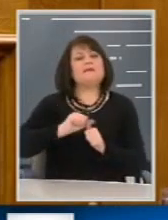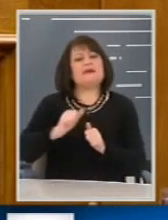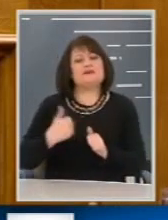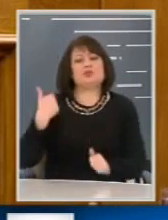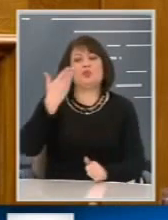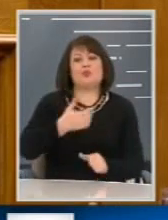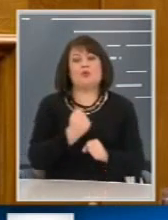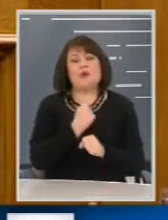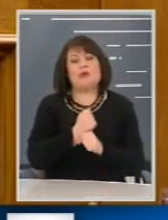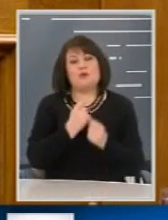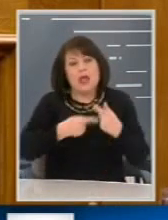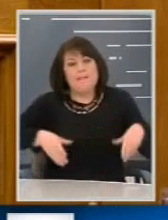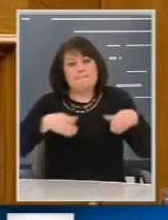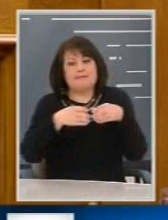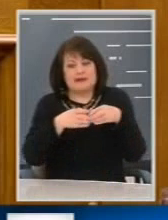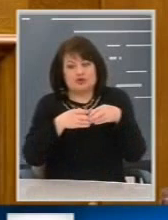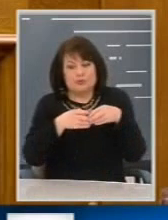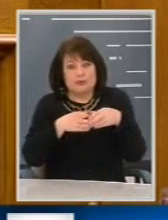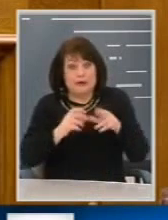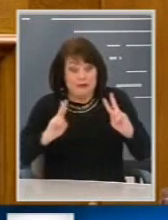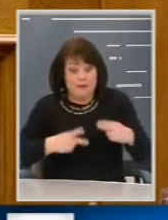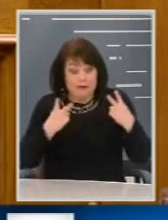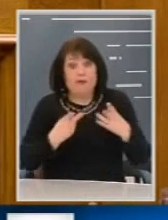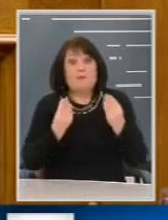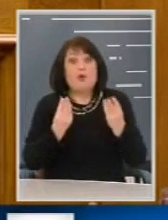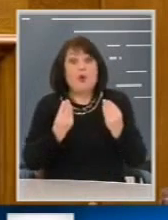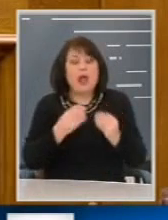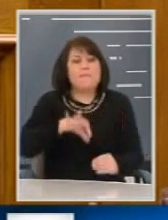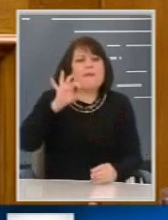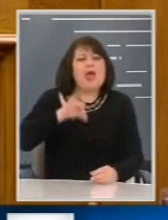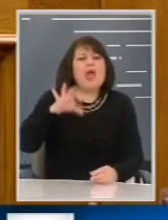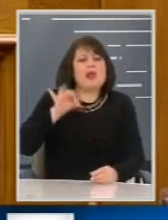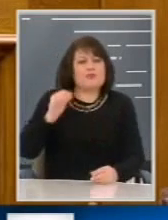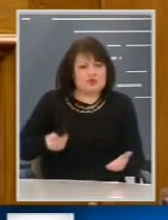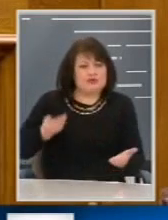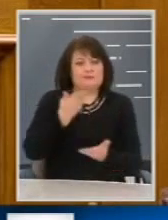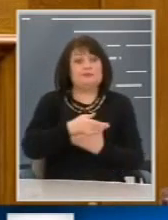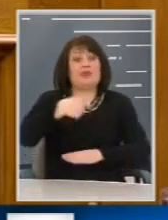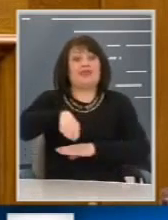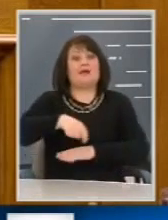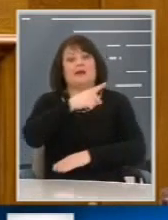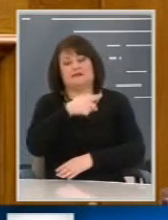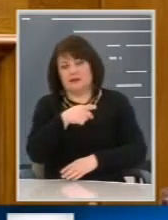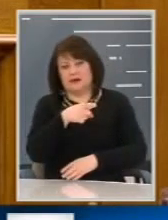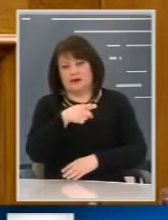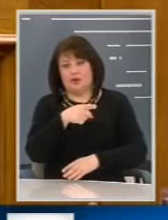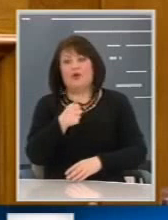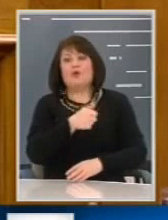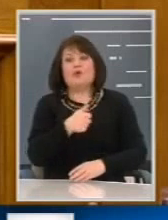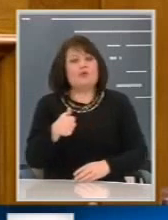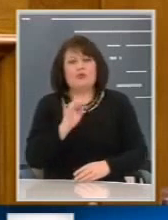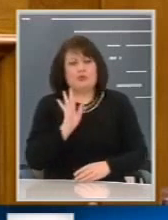Επιτροπής έφερε στο φως και οδηγεί στη δικαιοσύνη δεκάδες περιπτώσεων που δεν αποτελούν απλώς ιδιαίτερες